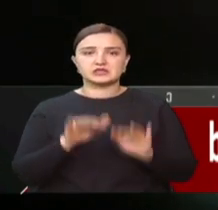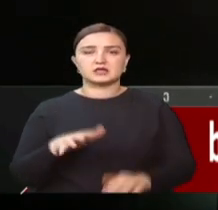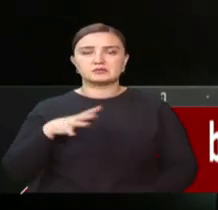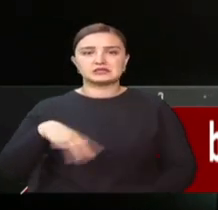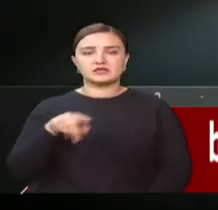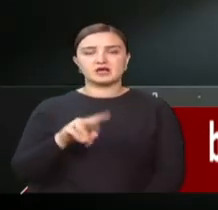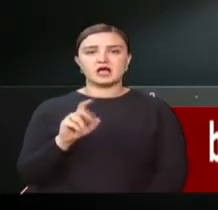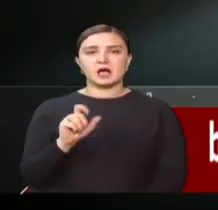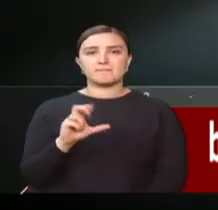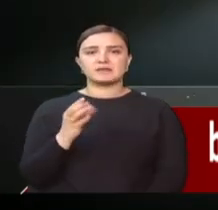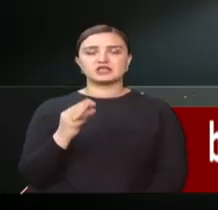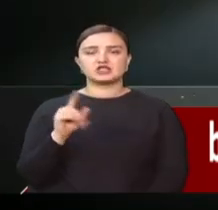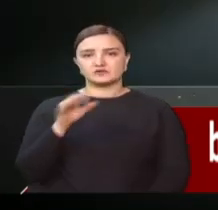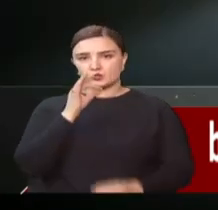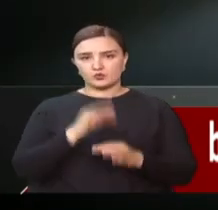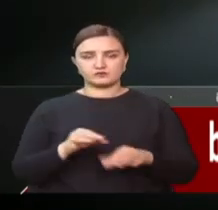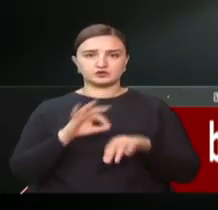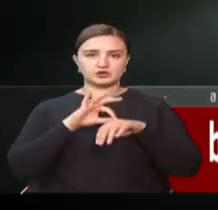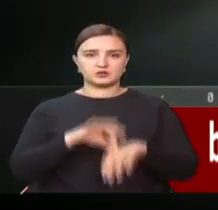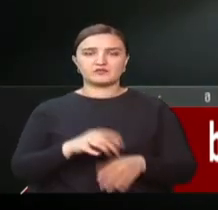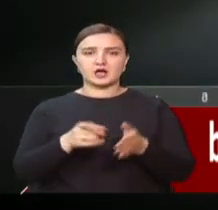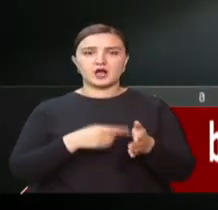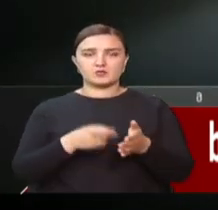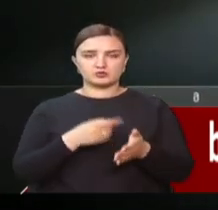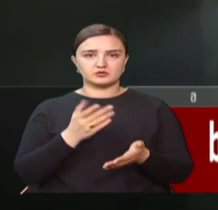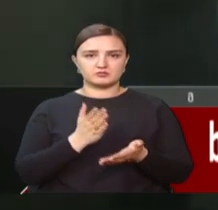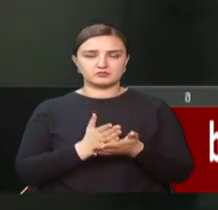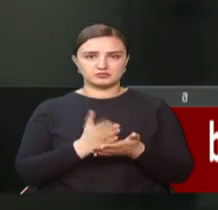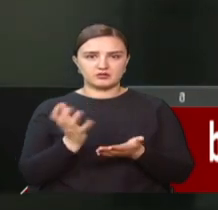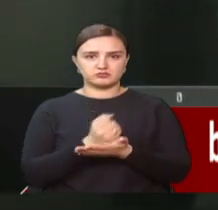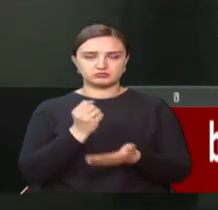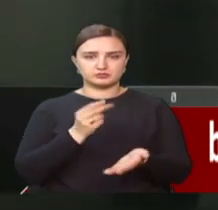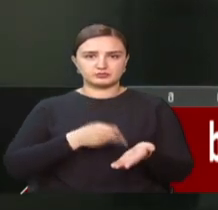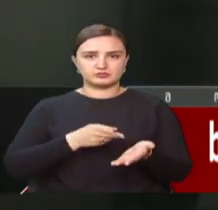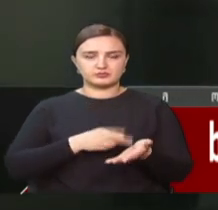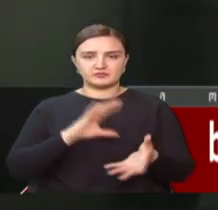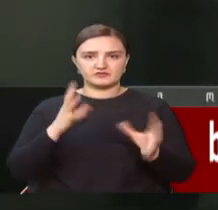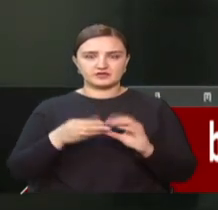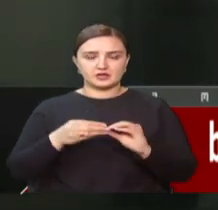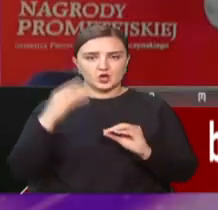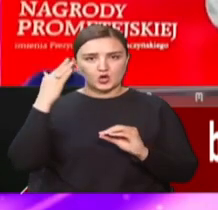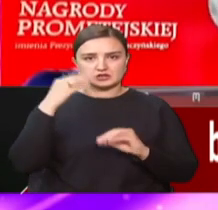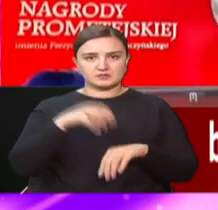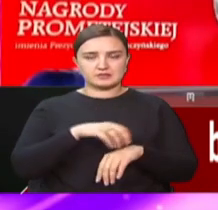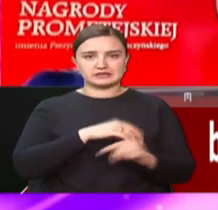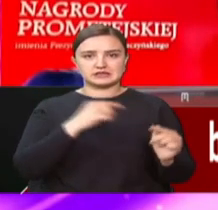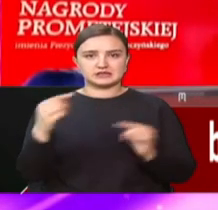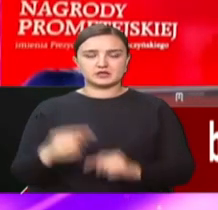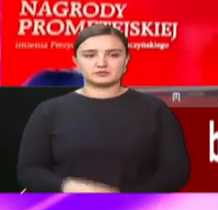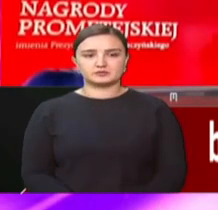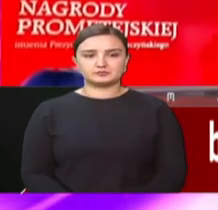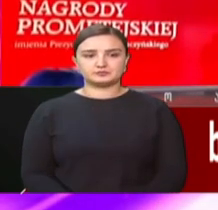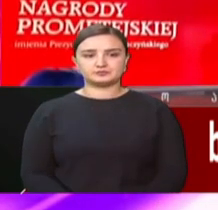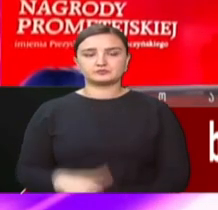საქართველოში ლევან ხაბეიშვილის თაოსნობით ჩატარებულმა გამოძიებამ მოიპოვა მტკიცებულებები მთელი მმართველი პარტიის წინააღმდეგ. საქართველოში